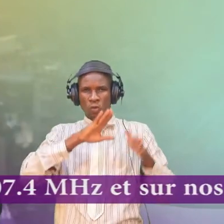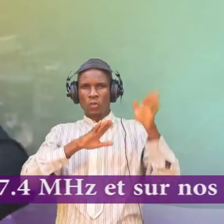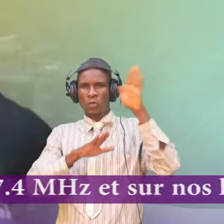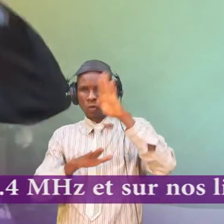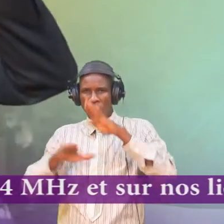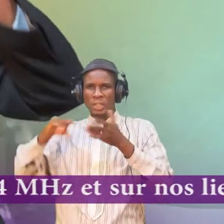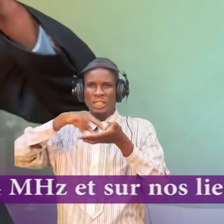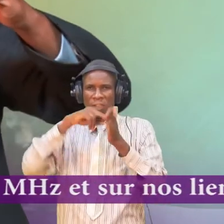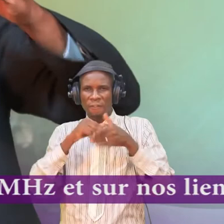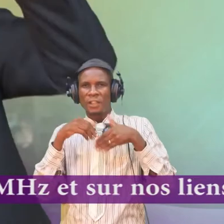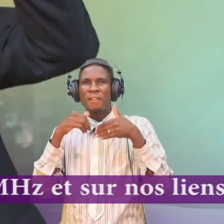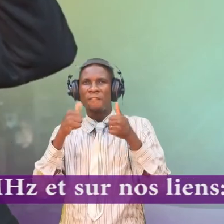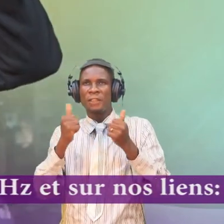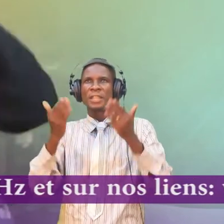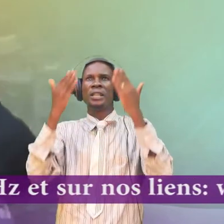kama mlima.